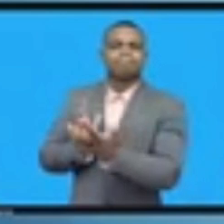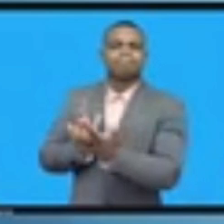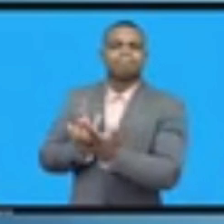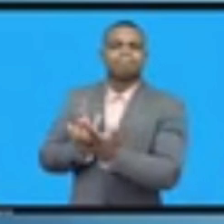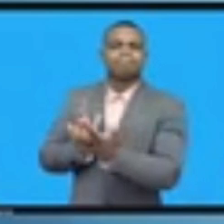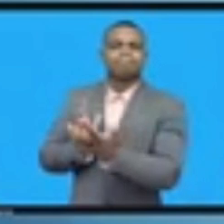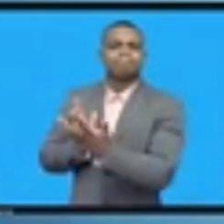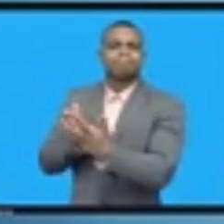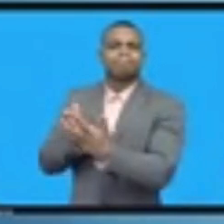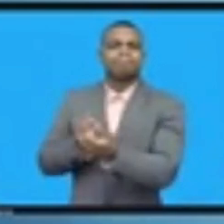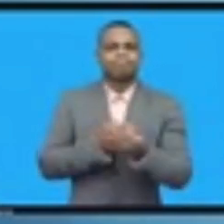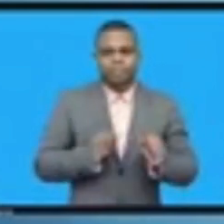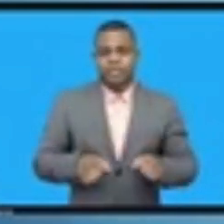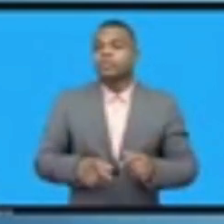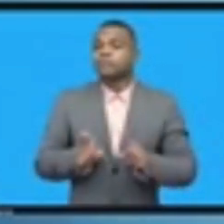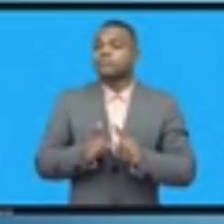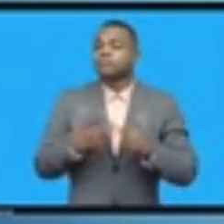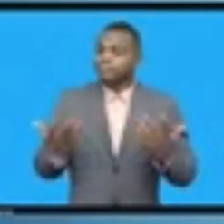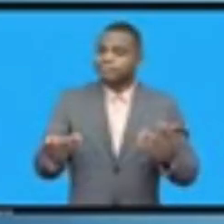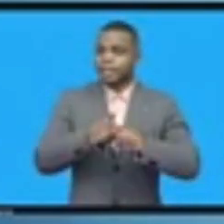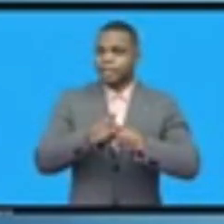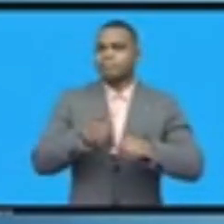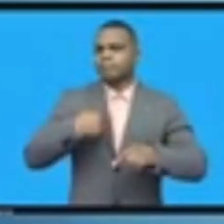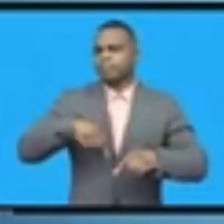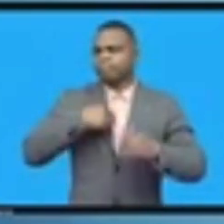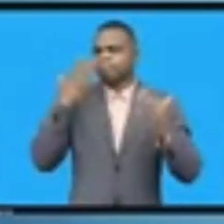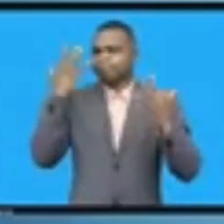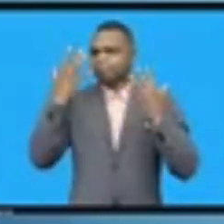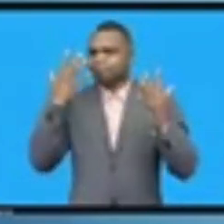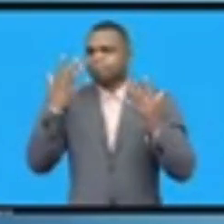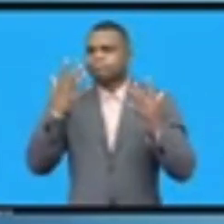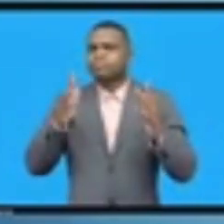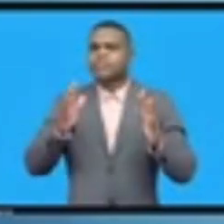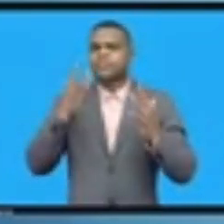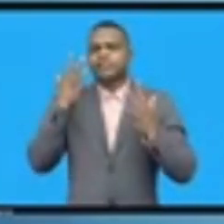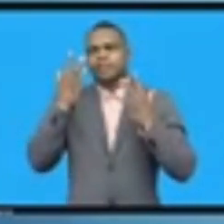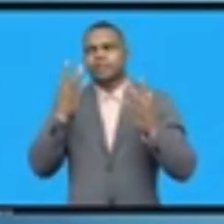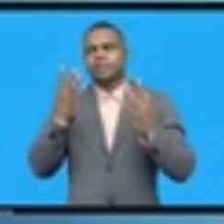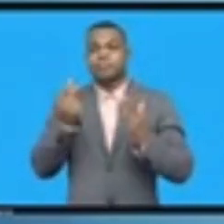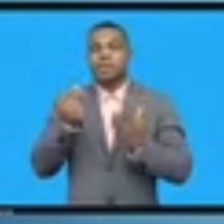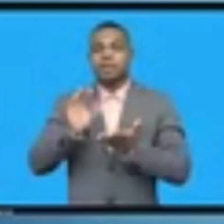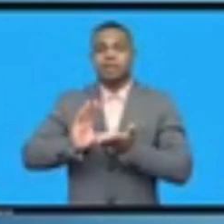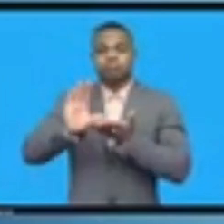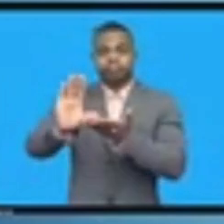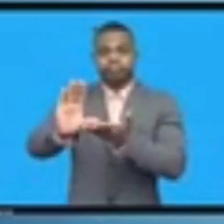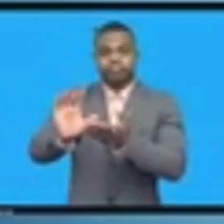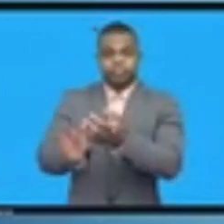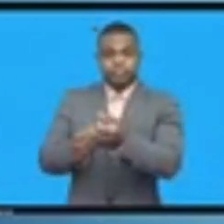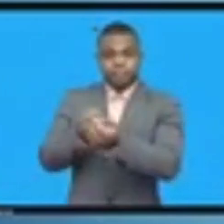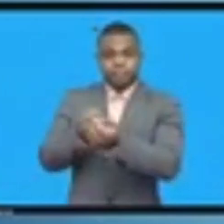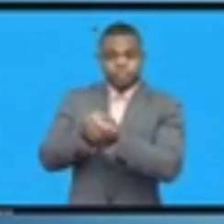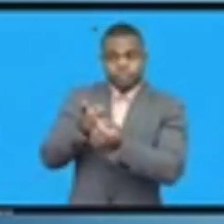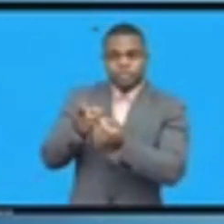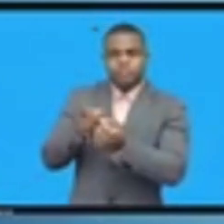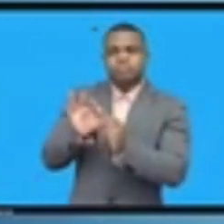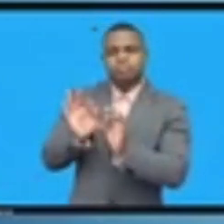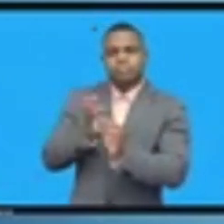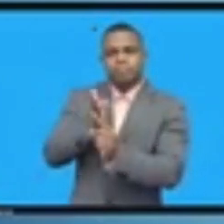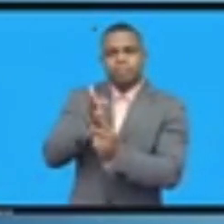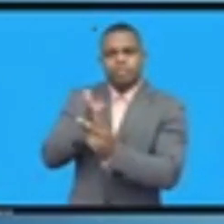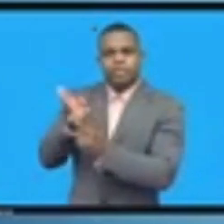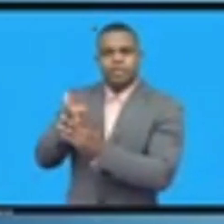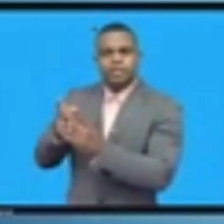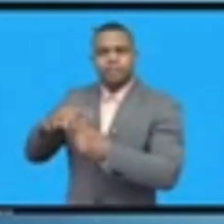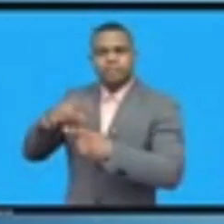一个分散性的资金，并且支持这些模型和新机构，还有各大企业能够